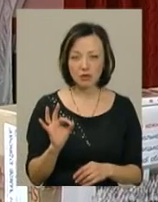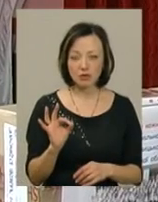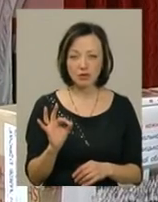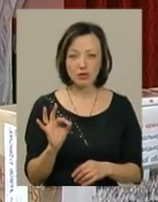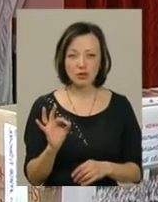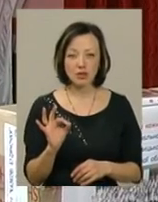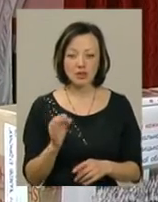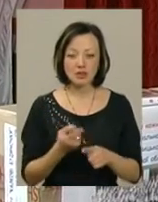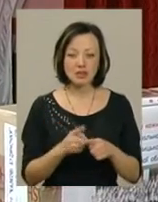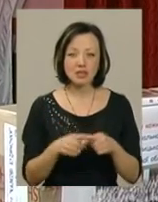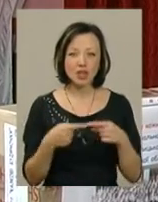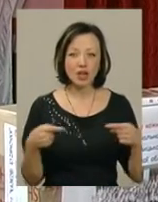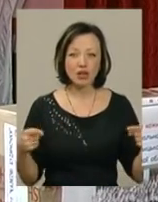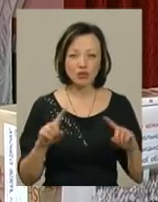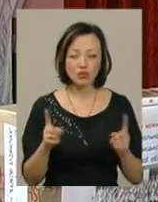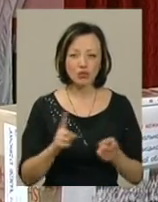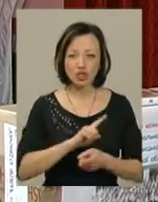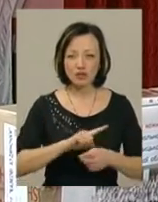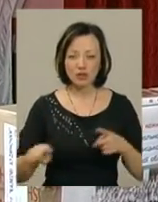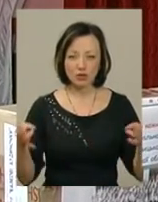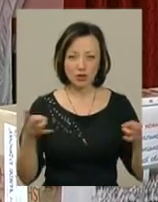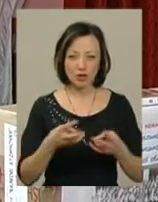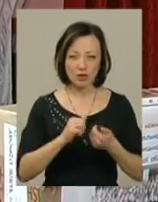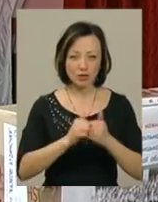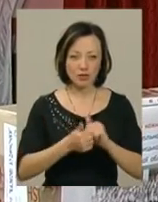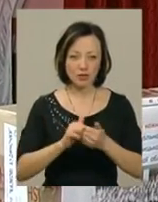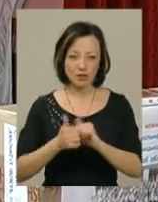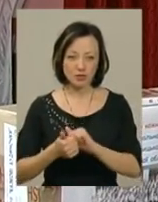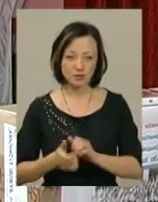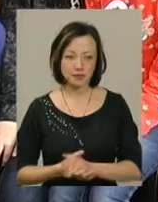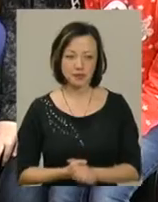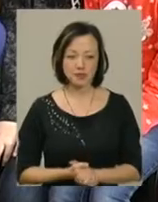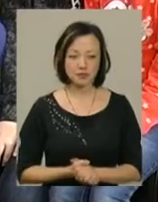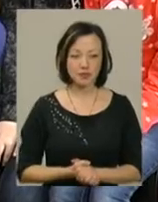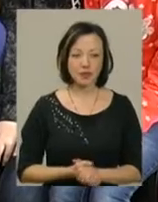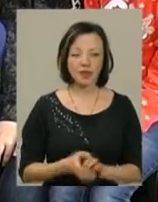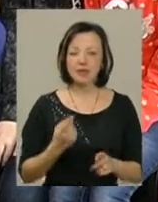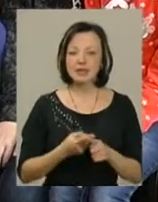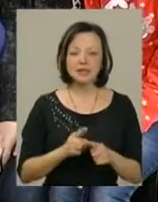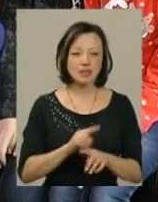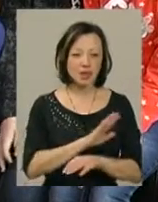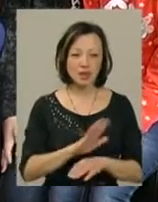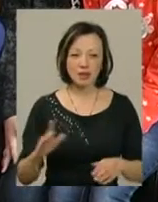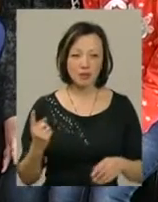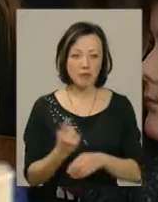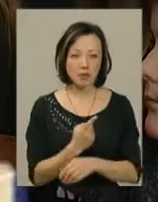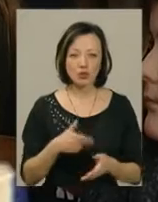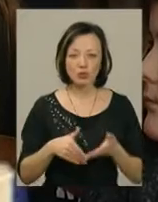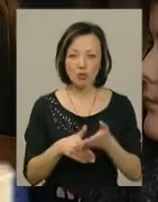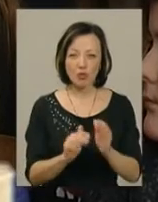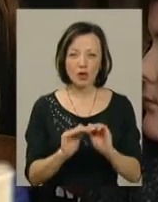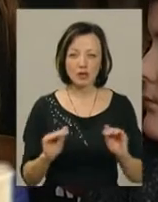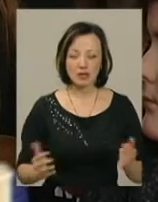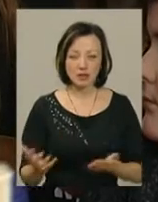це розходник, який дуже швидко потрібно поповнювати. Це не перша допомога, яку зібрали учні